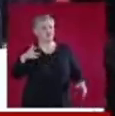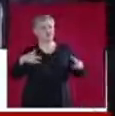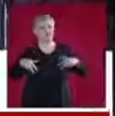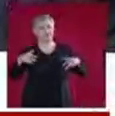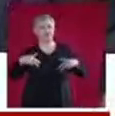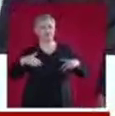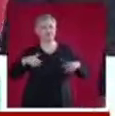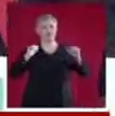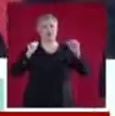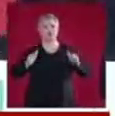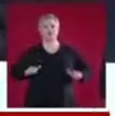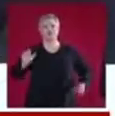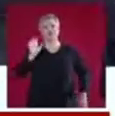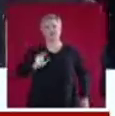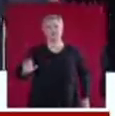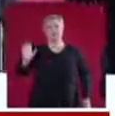τουρισμού